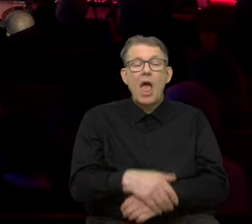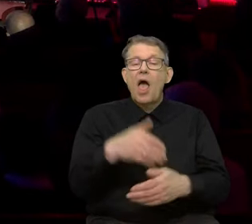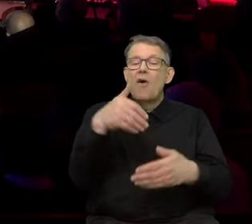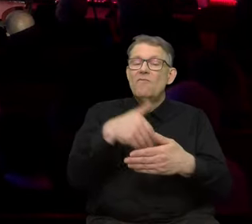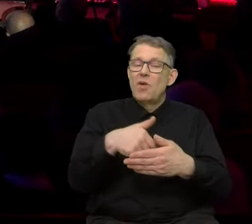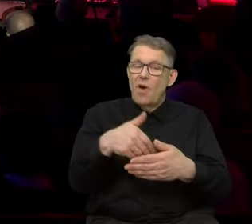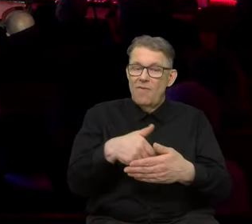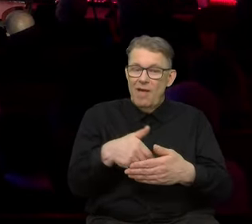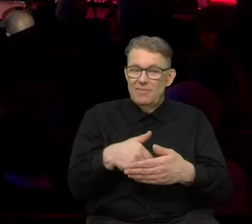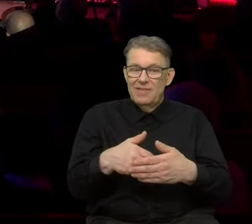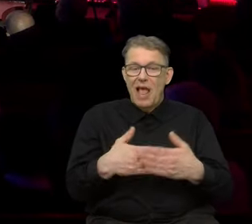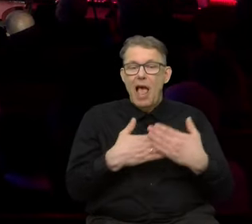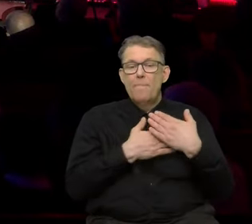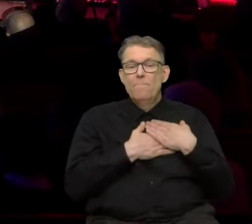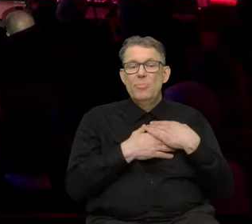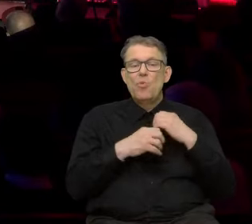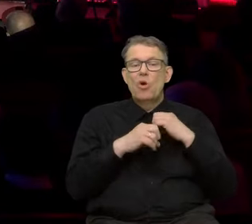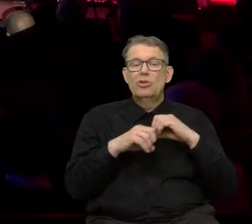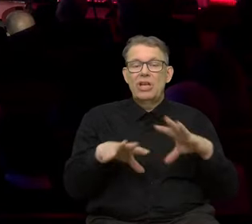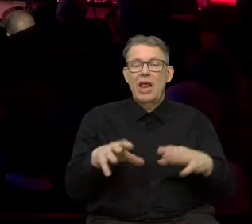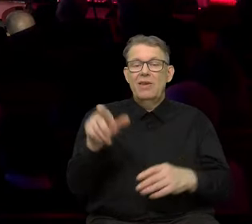Wychowawca miłosierdzia.